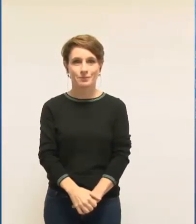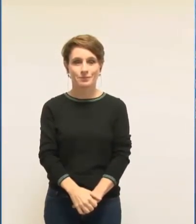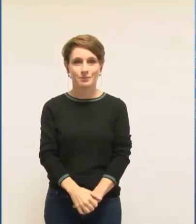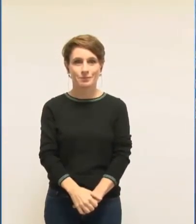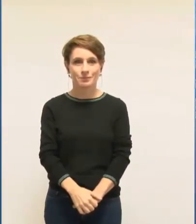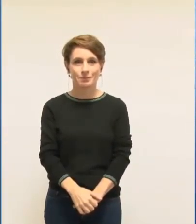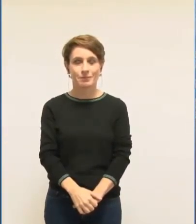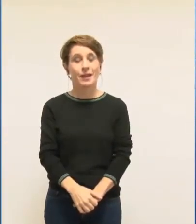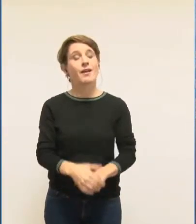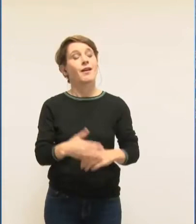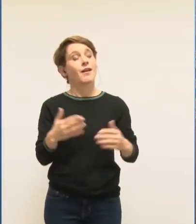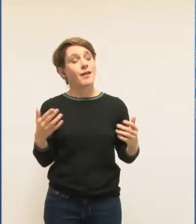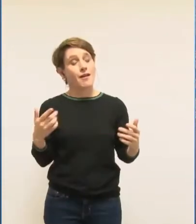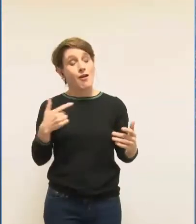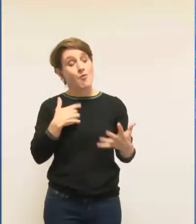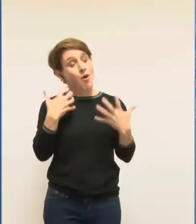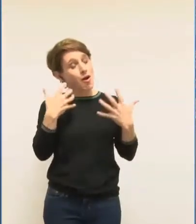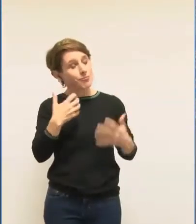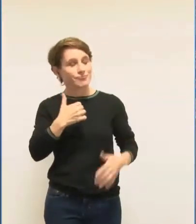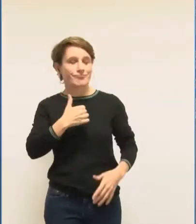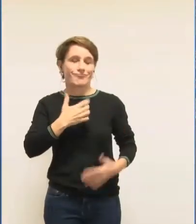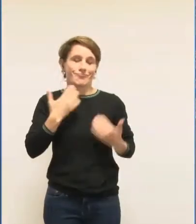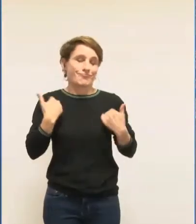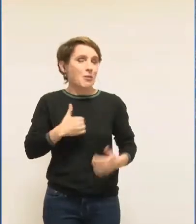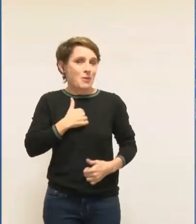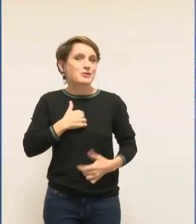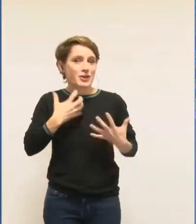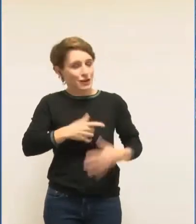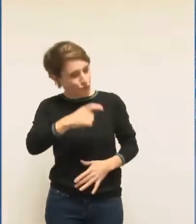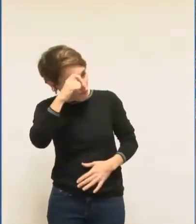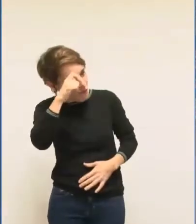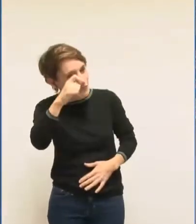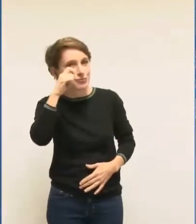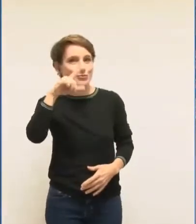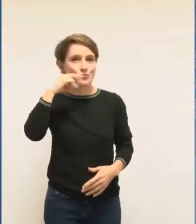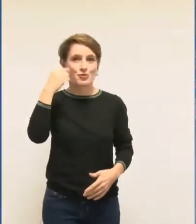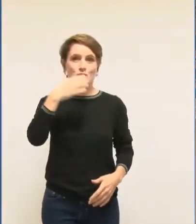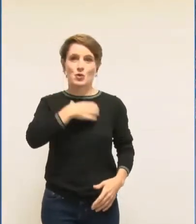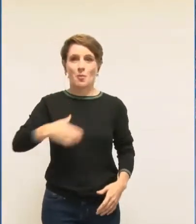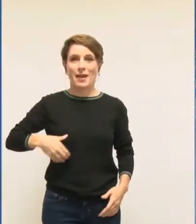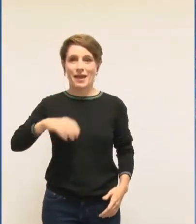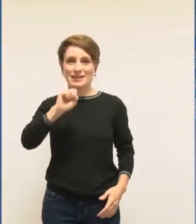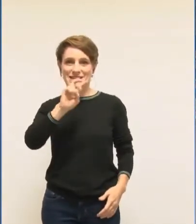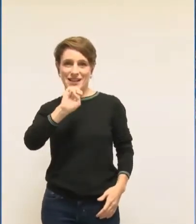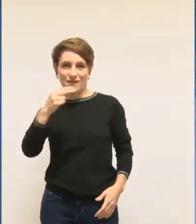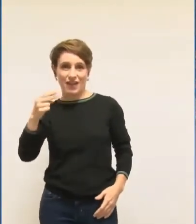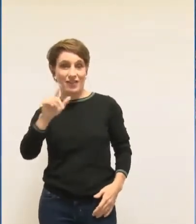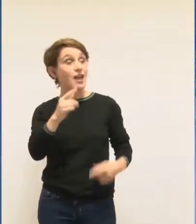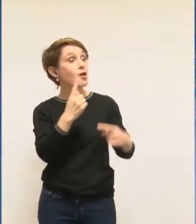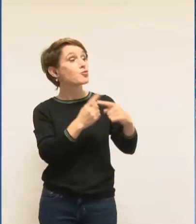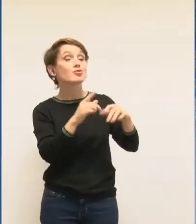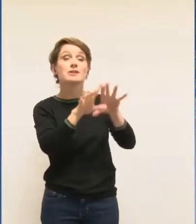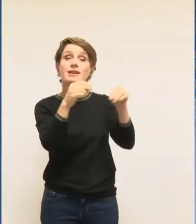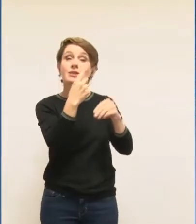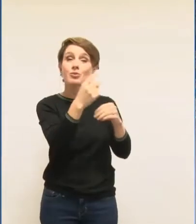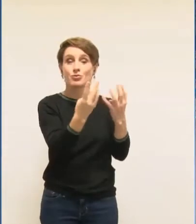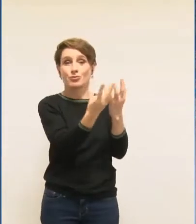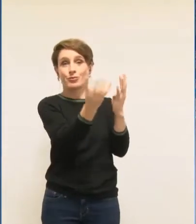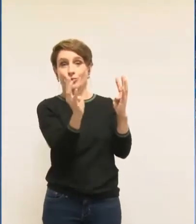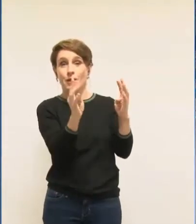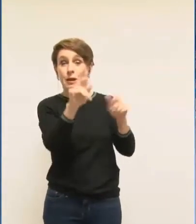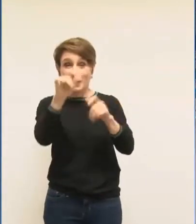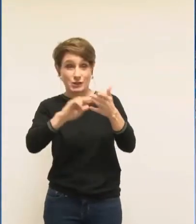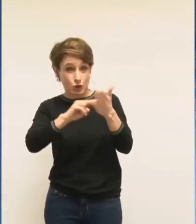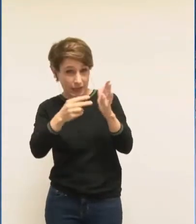Je tiens à saluer personnellement la présence de M. Moradian, maire de Sévanne, ainsi que l'ensemble des élus et des techniciens des deux collectivités